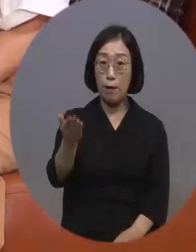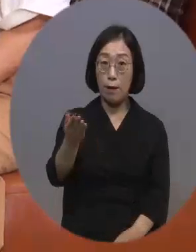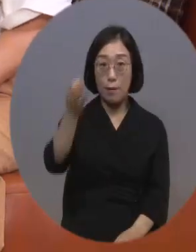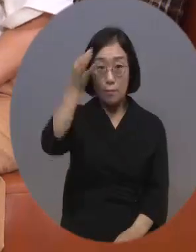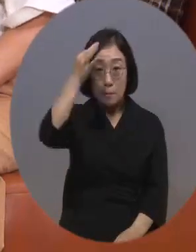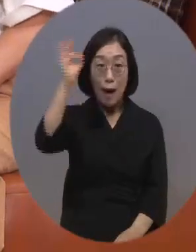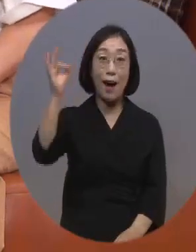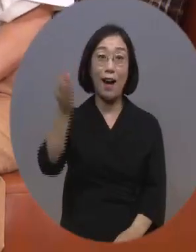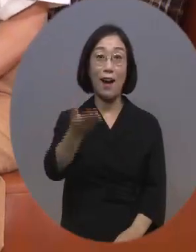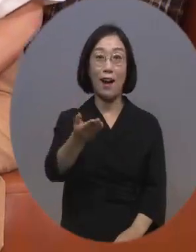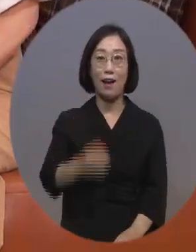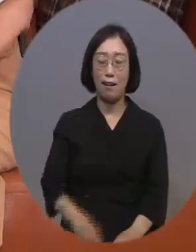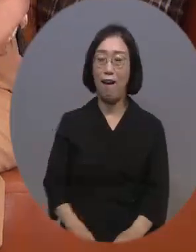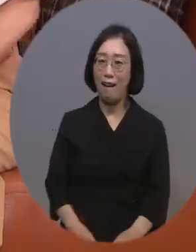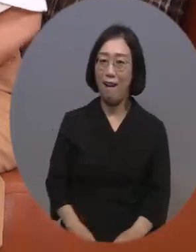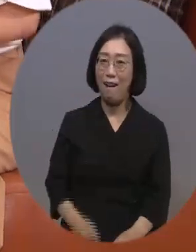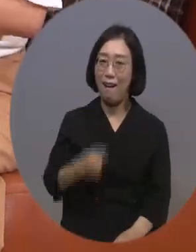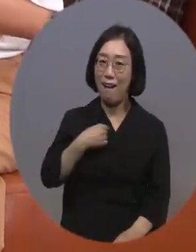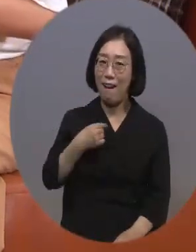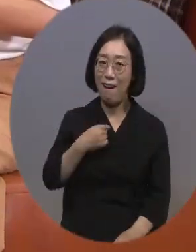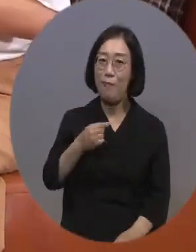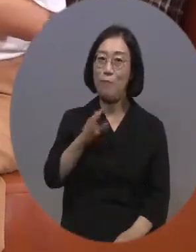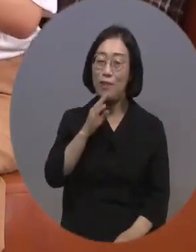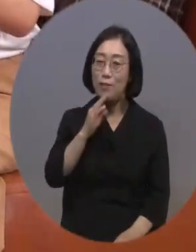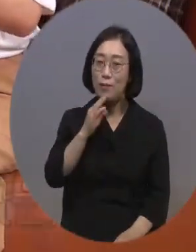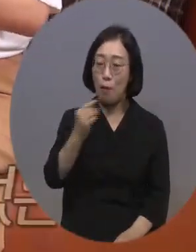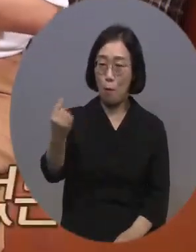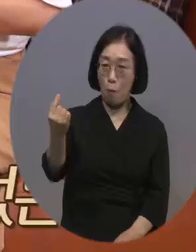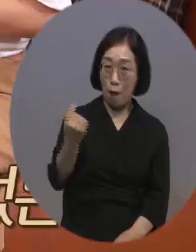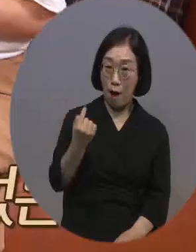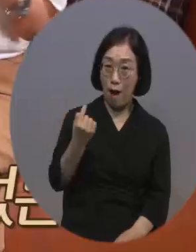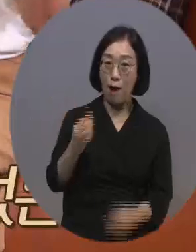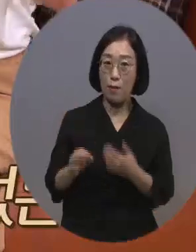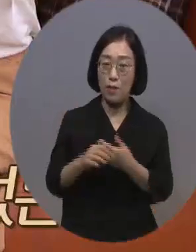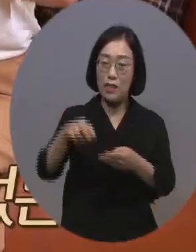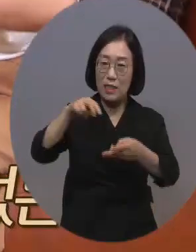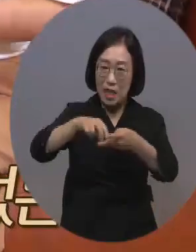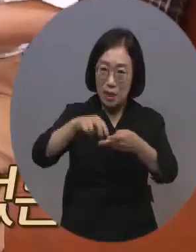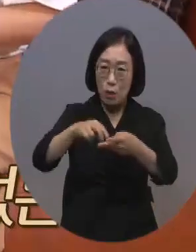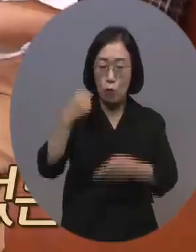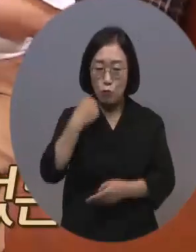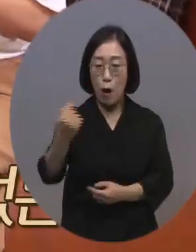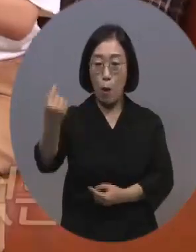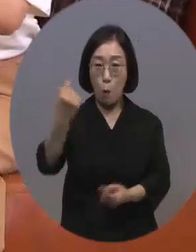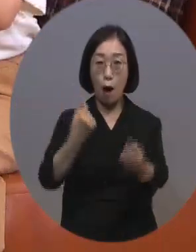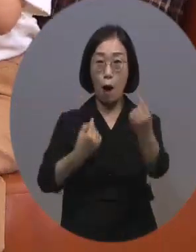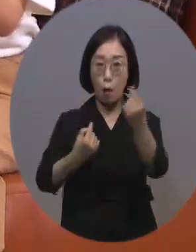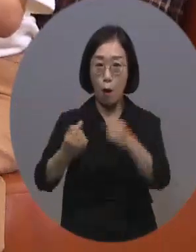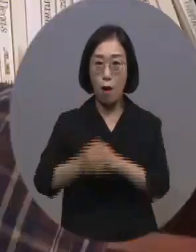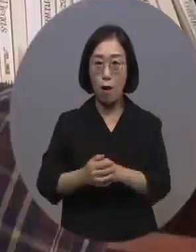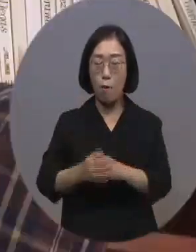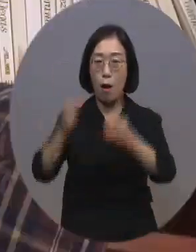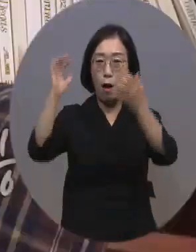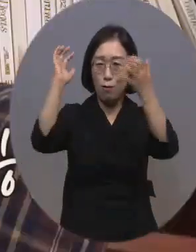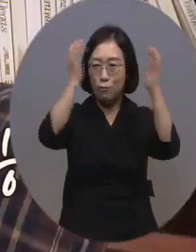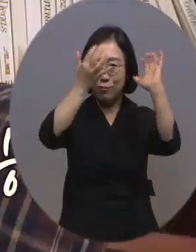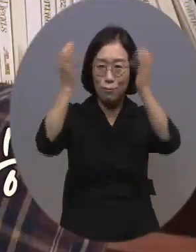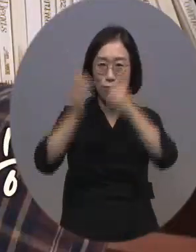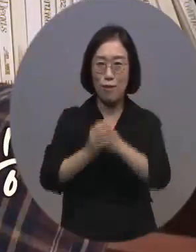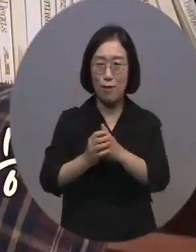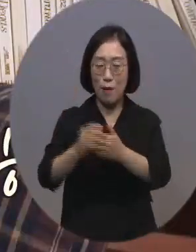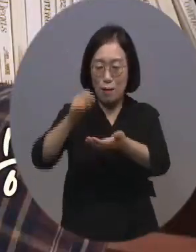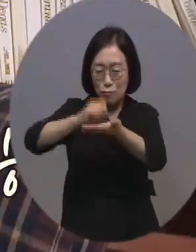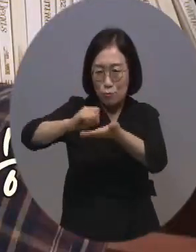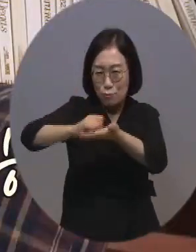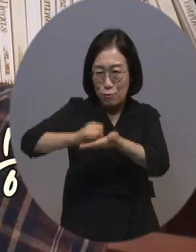하나원에 갔을 때. 네, 저도 거의 직행으로 왔기 때문에 오시면 네. 거의 여기 센터에서 오고 누가 오고 해가지고 그때 정신 없었죠? 매일 막 이렇게